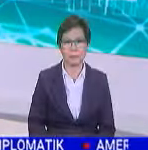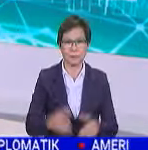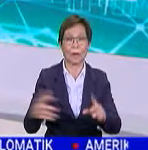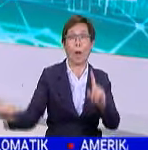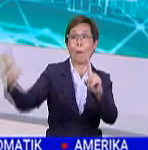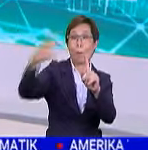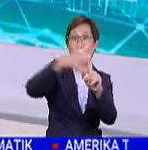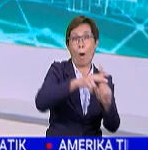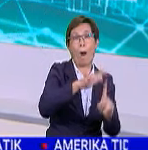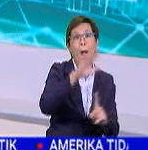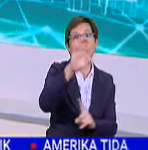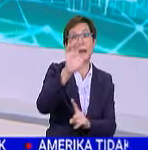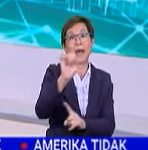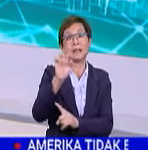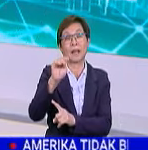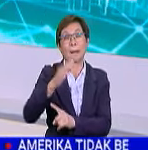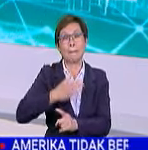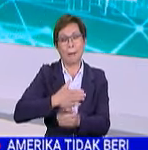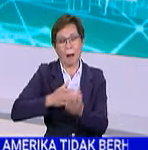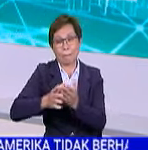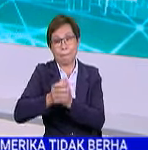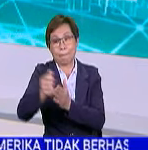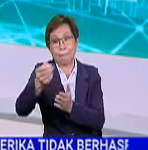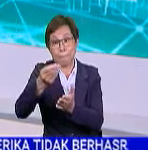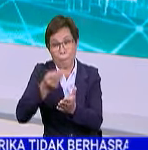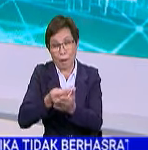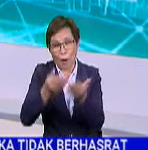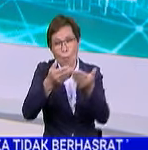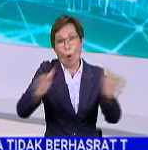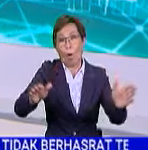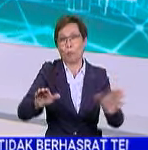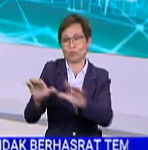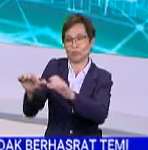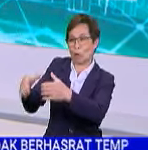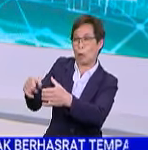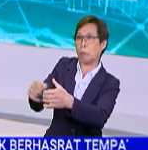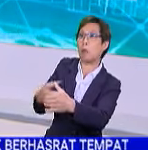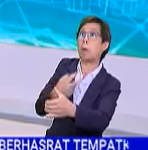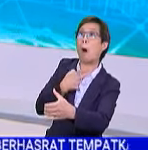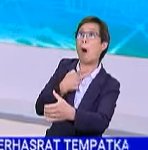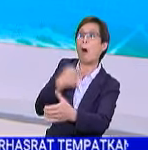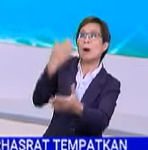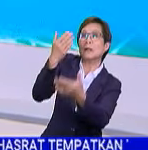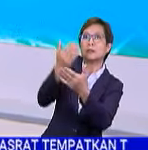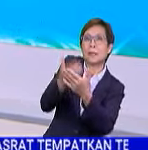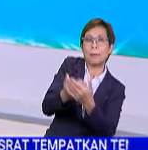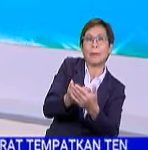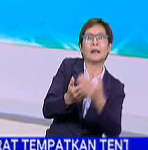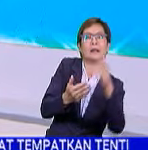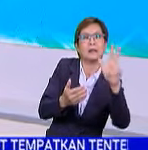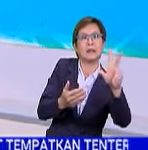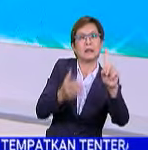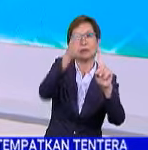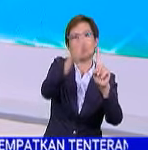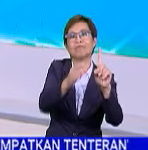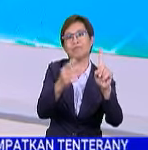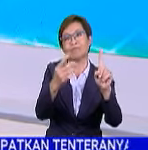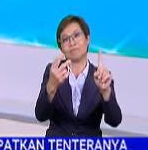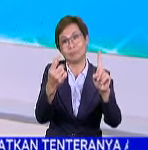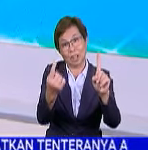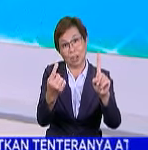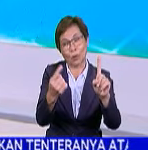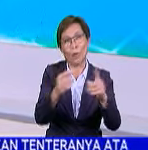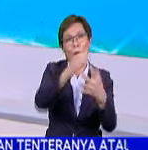Permohonan bagi BSN MyRinggitAI banjir dibuka kepada golongan yang terjejas sehingga 31 Januari ini.